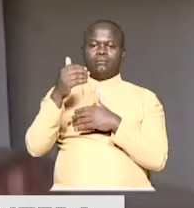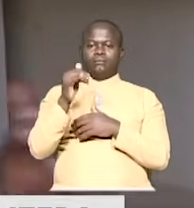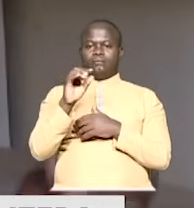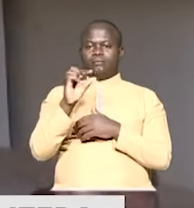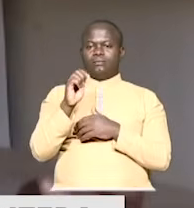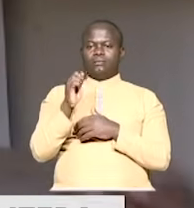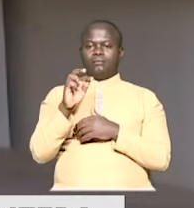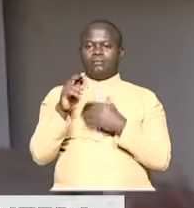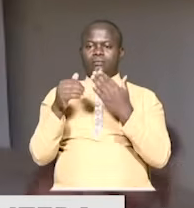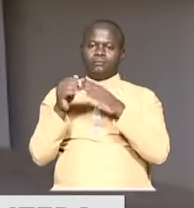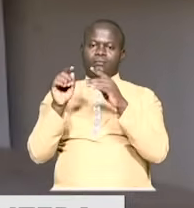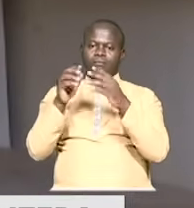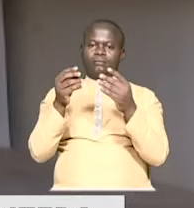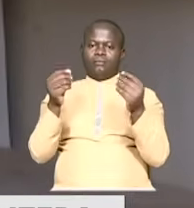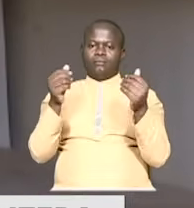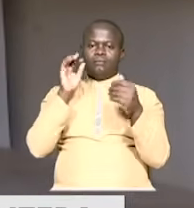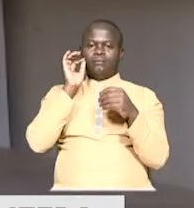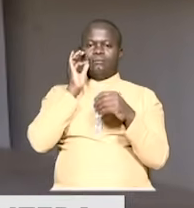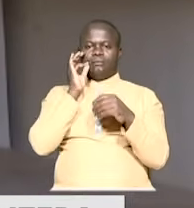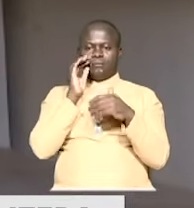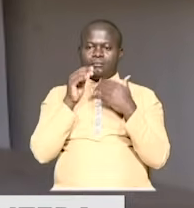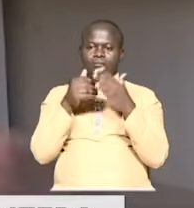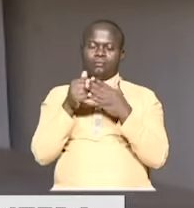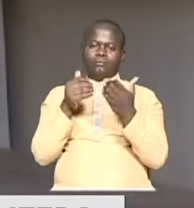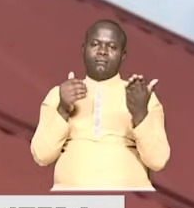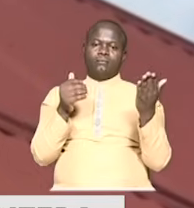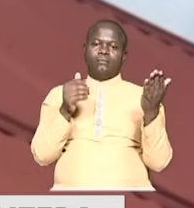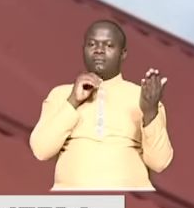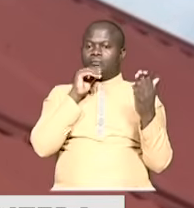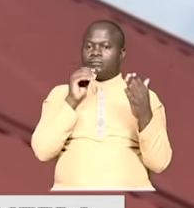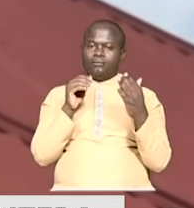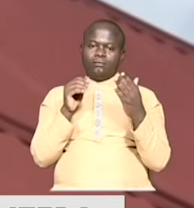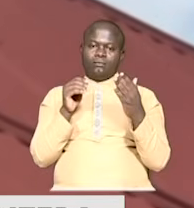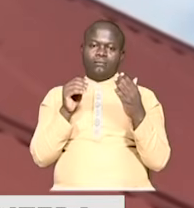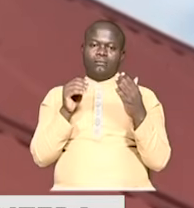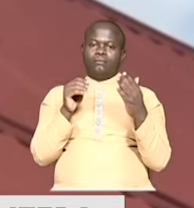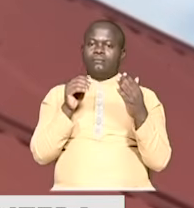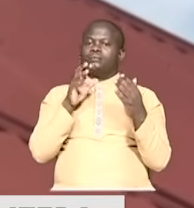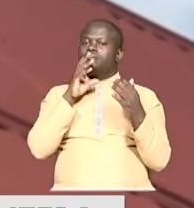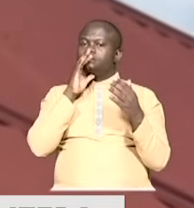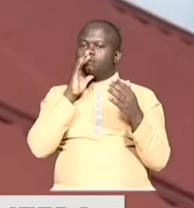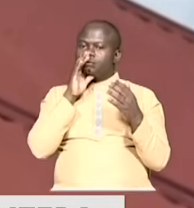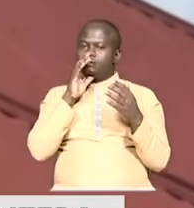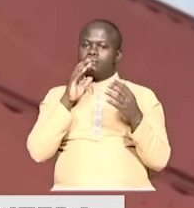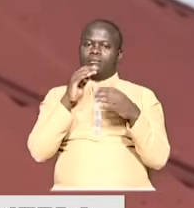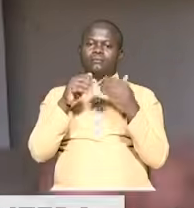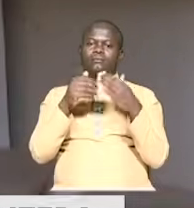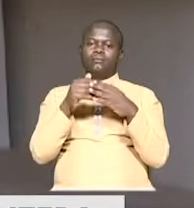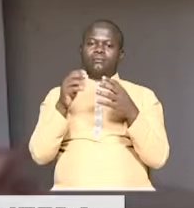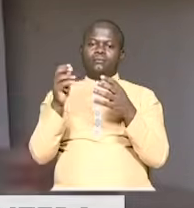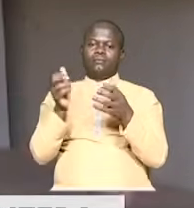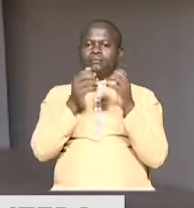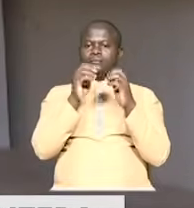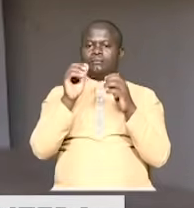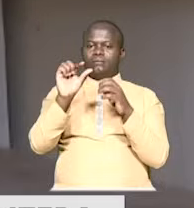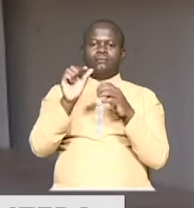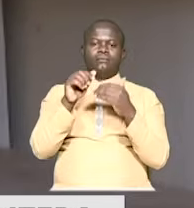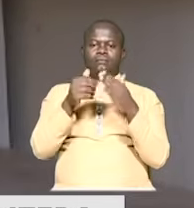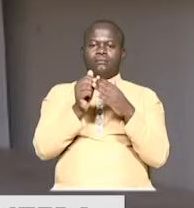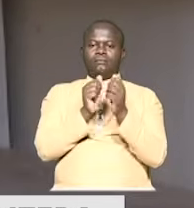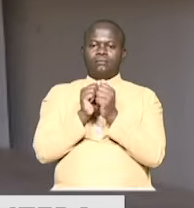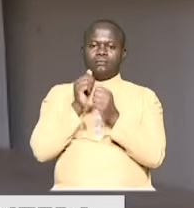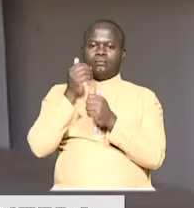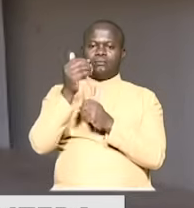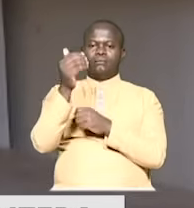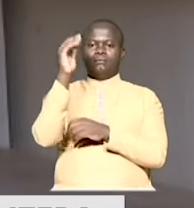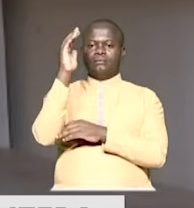kiza kikangiza za mbuto yaba zitaranera, ntabwo zigomba kuba zahiye, ahubwo zica n'ututeja nyine tukiri dutoye, ugasanga